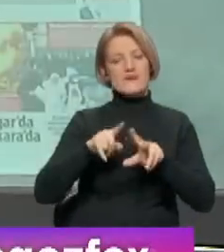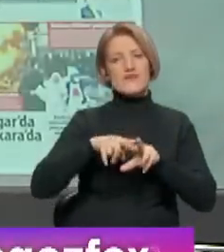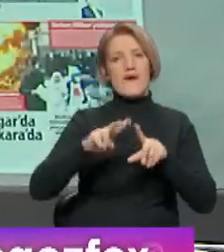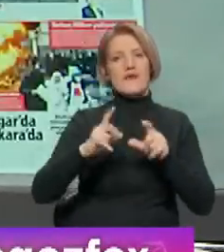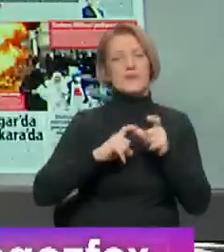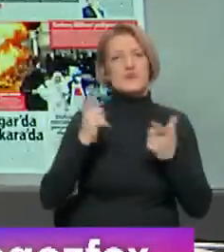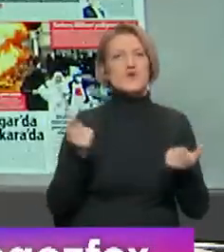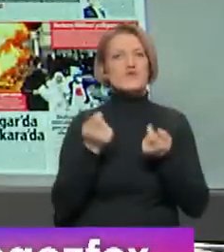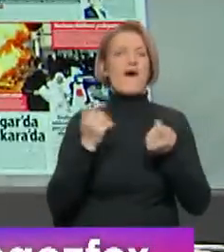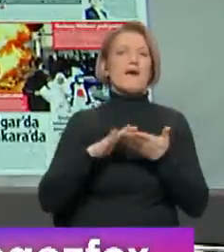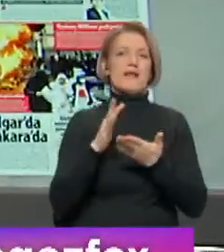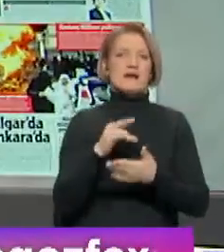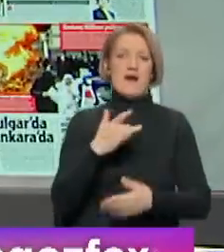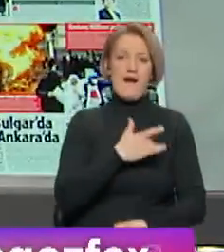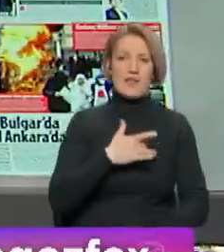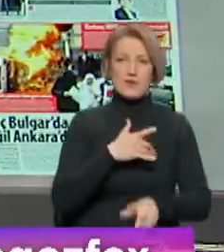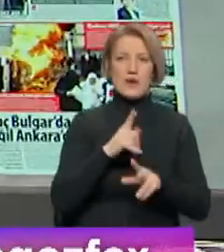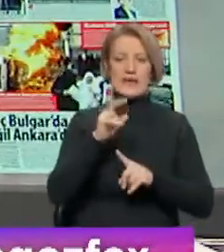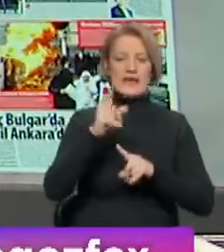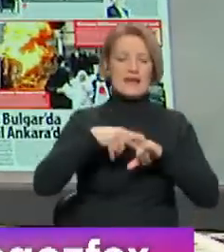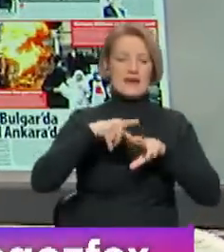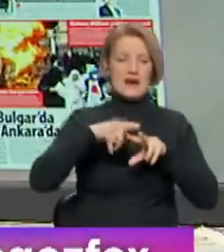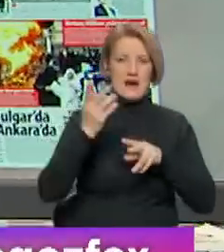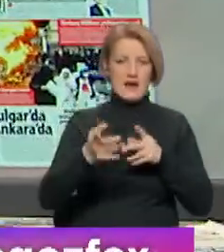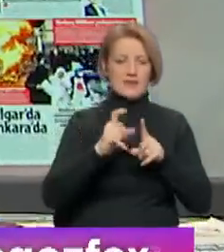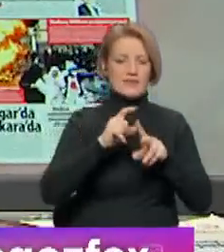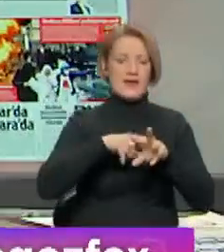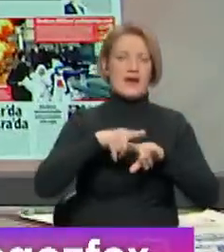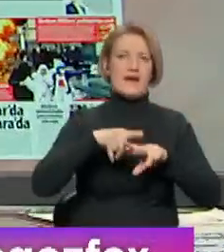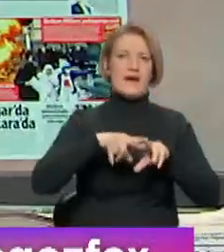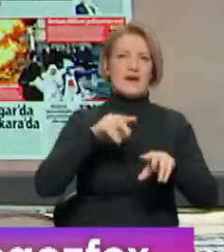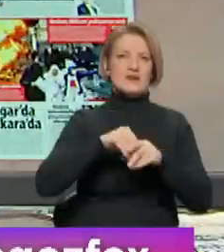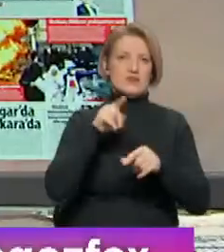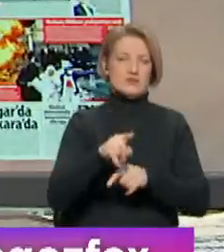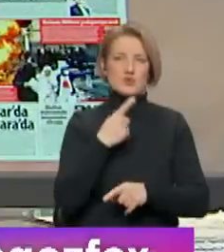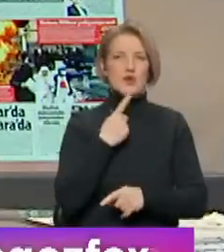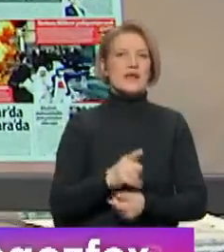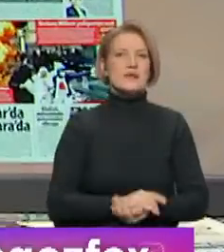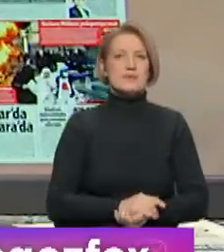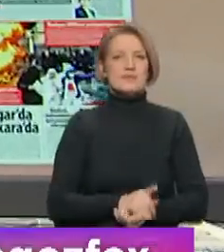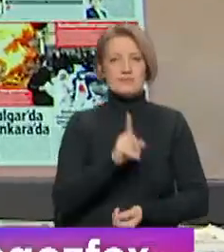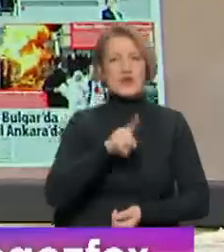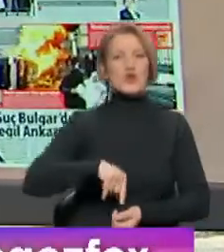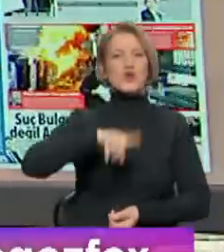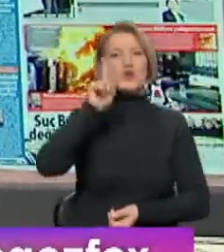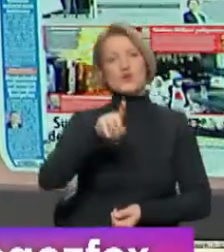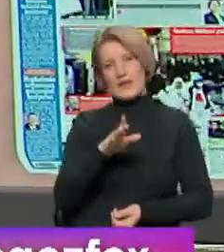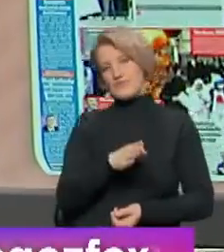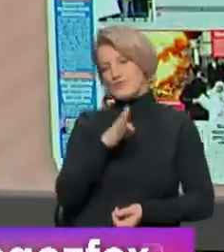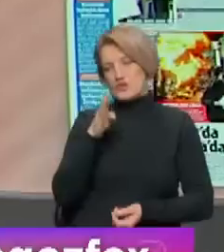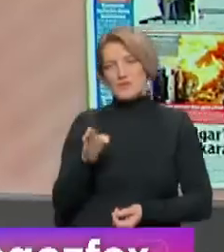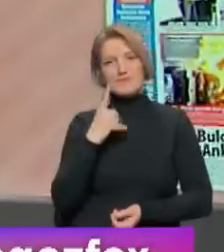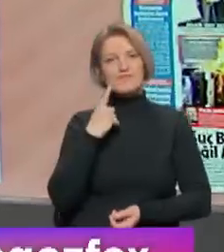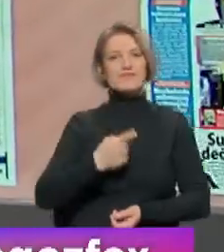arkadaşlarımıza da Elbette Anadolu Ajansı İHA ve Deha içinde bunu söyleyelim şimdi bir gündem dışına çıkalım